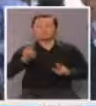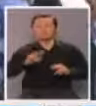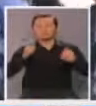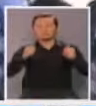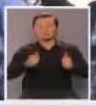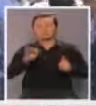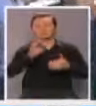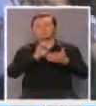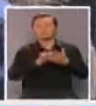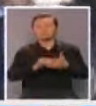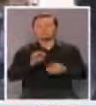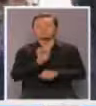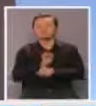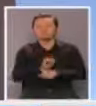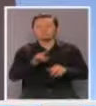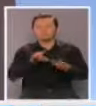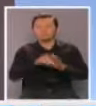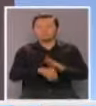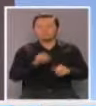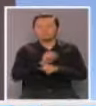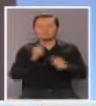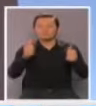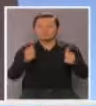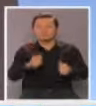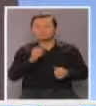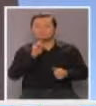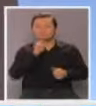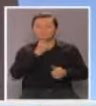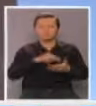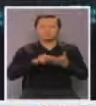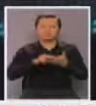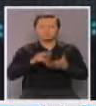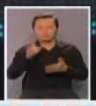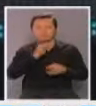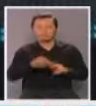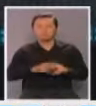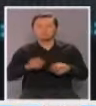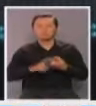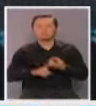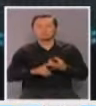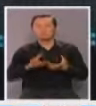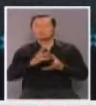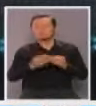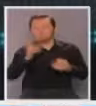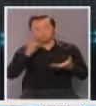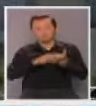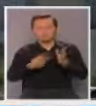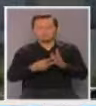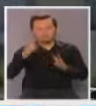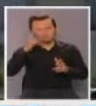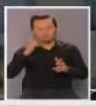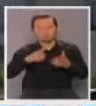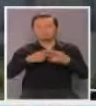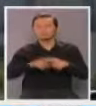табло на остановках. Ранее говорилось, что эти табло позволят сэкономить время стояния на остановках пассажиров. В рамках программы